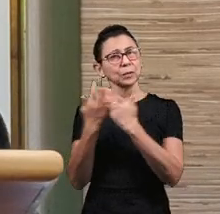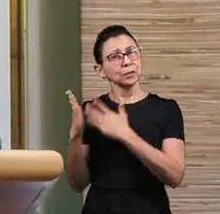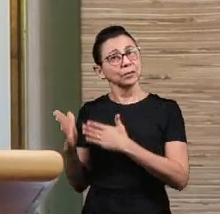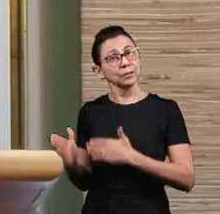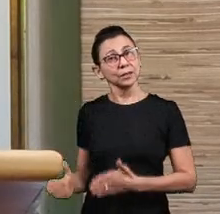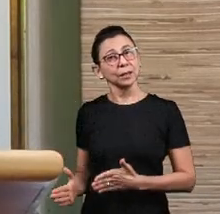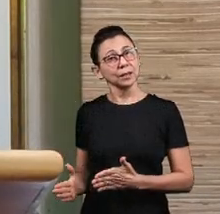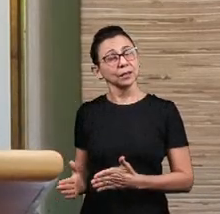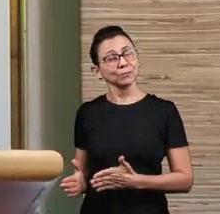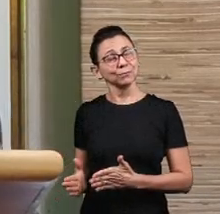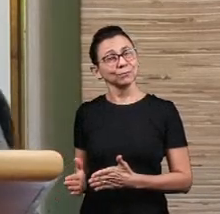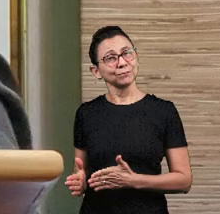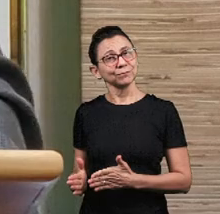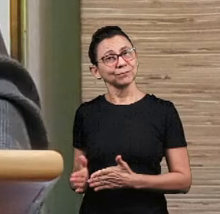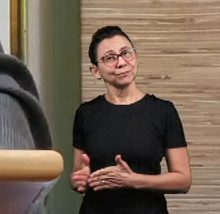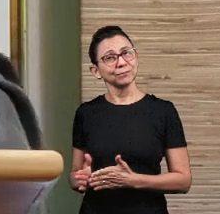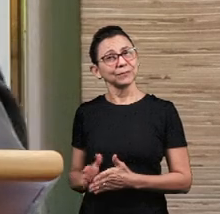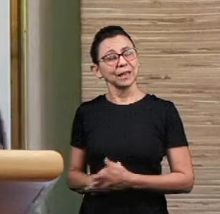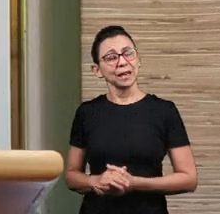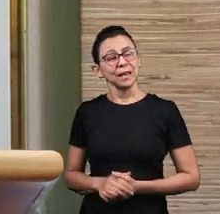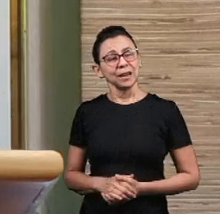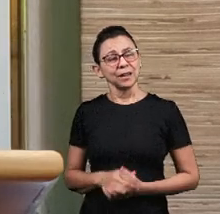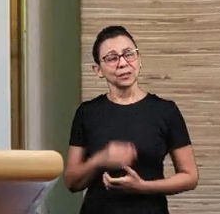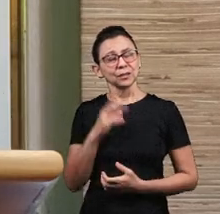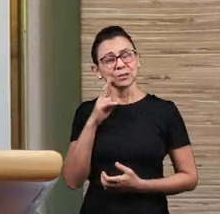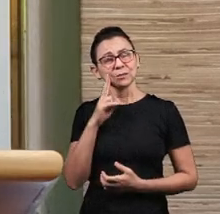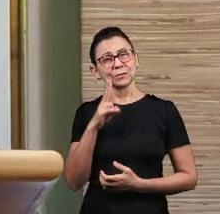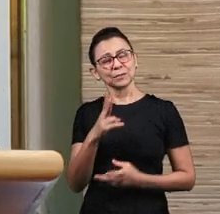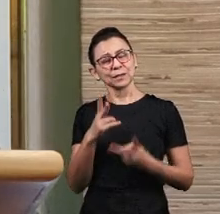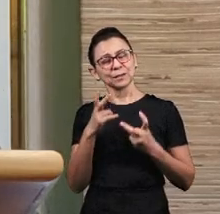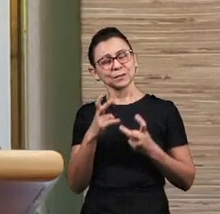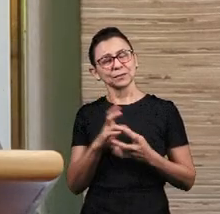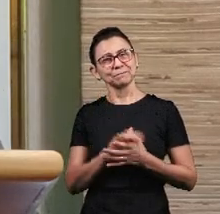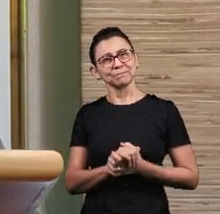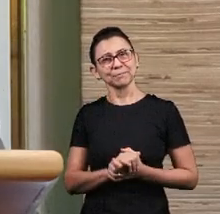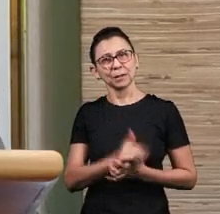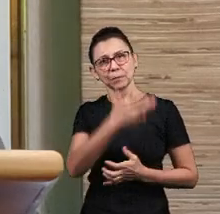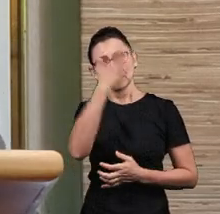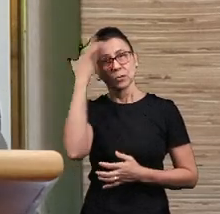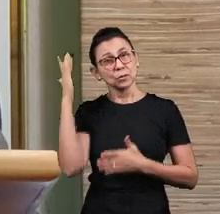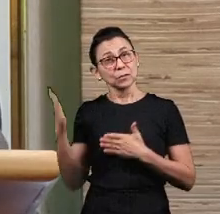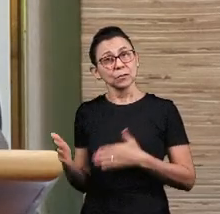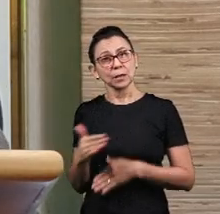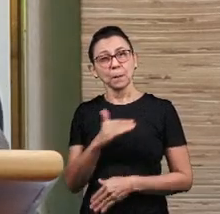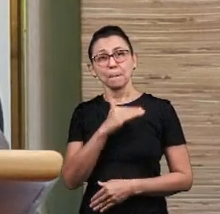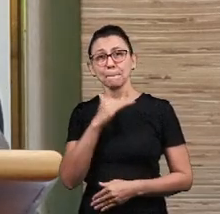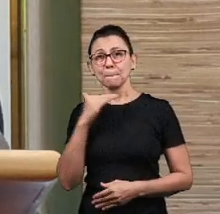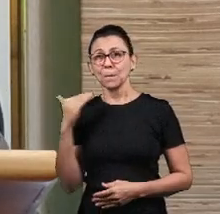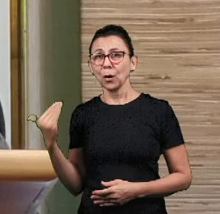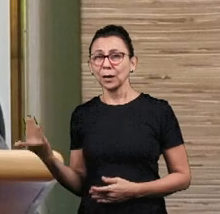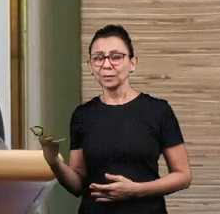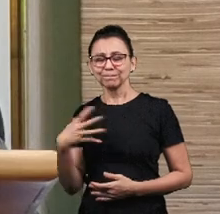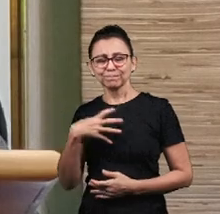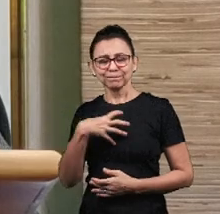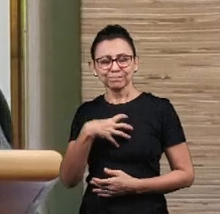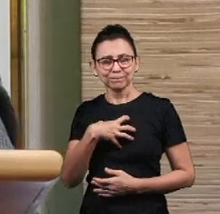fidèle. Et quand on voit les fidèles, les pertes qui pour nous sont irréparables.